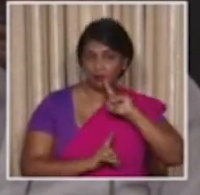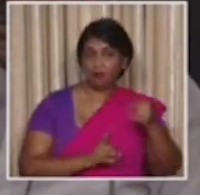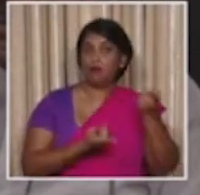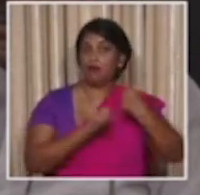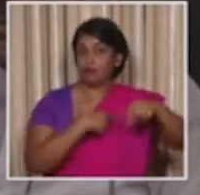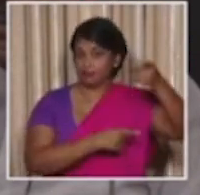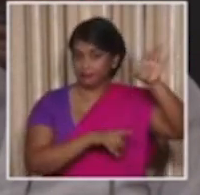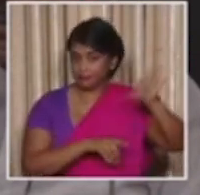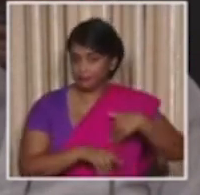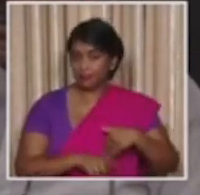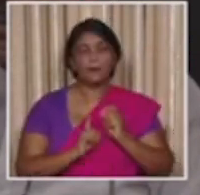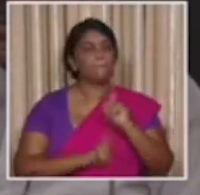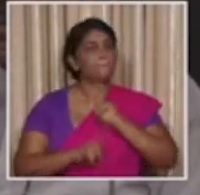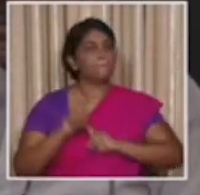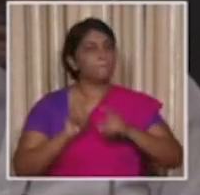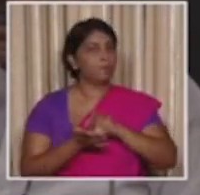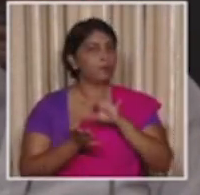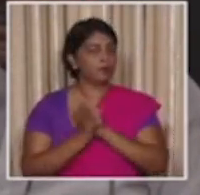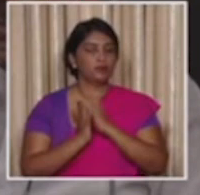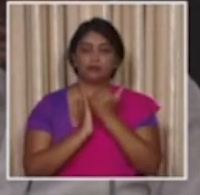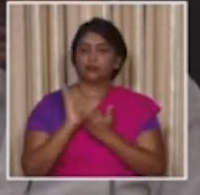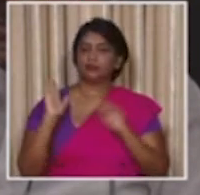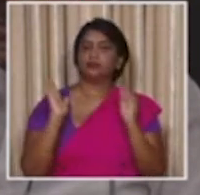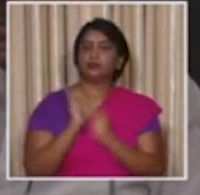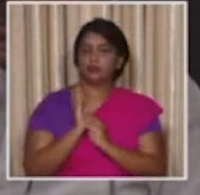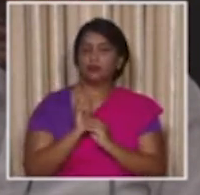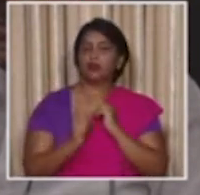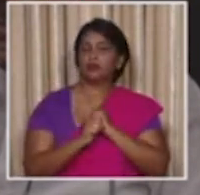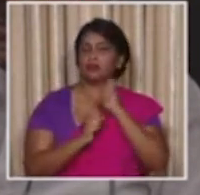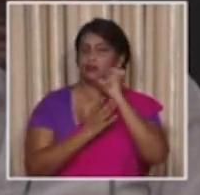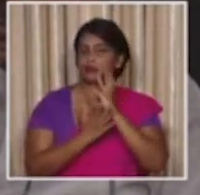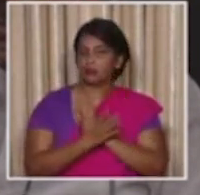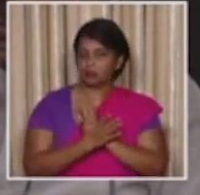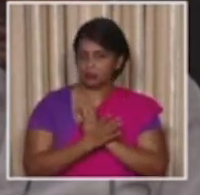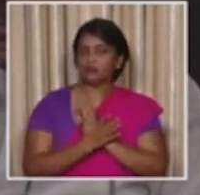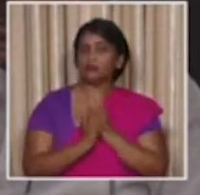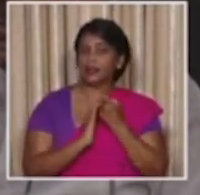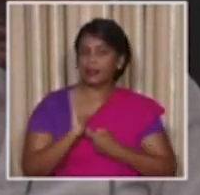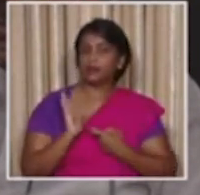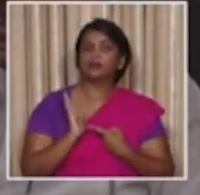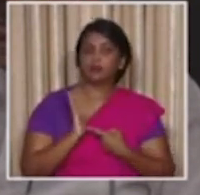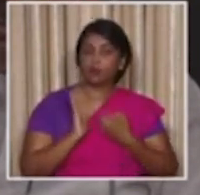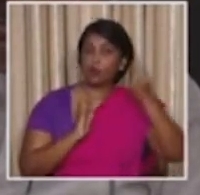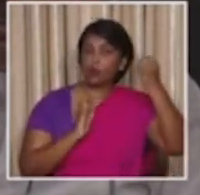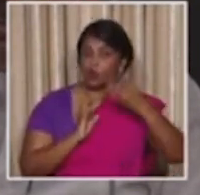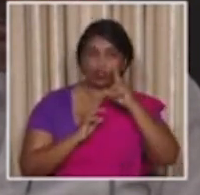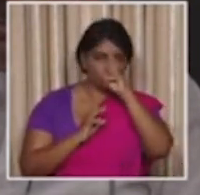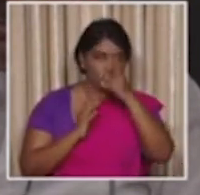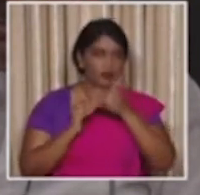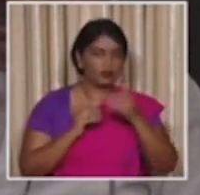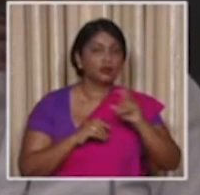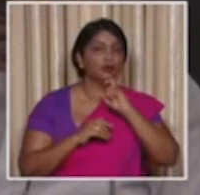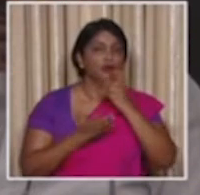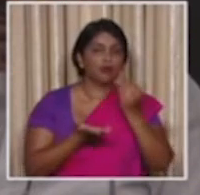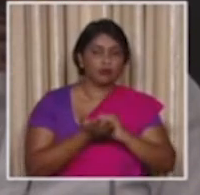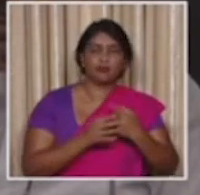නැවත ඇවිල්ලා ඒක පාර්ලිමේන්තුවට එවලා න්‍යායපත්‍රයට දැම්මම අංක ව්‍යවස්ථාවේ විධිවිධාන තියෙනවා. ඒ දින 14 ඇතුළත අධිකරණයට